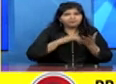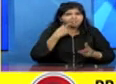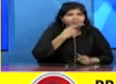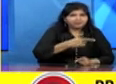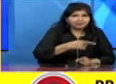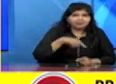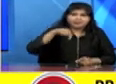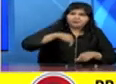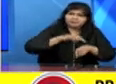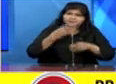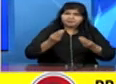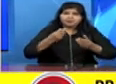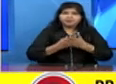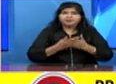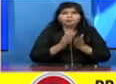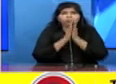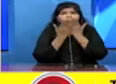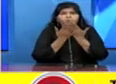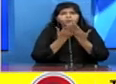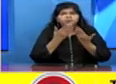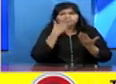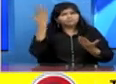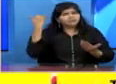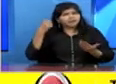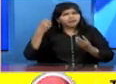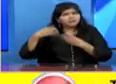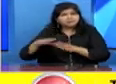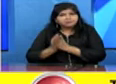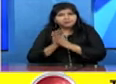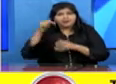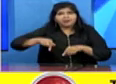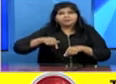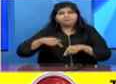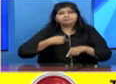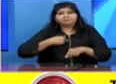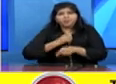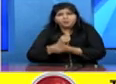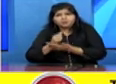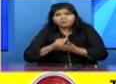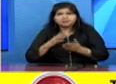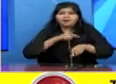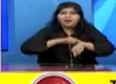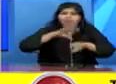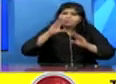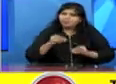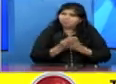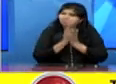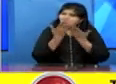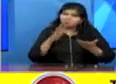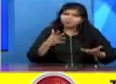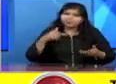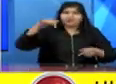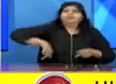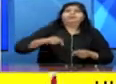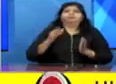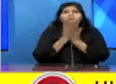वे आजकल उन किताबों को पढ़ रहे हैं जिन्हें अब तक पढ़ नहीं पाए थे। सोशल मीडिया में ही मैंने